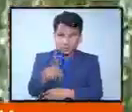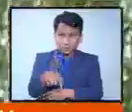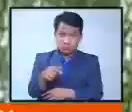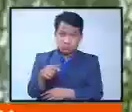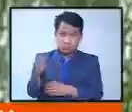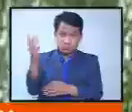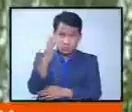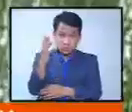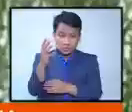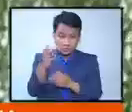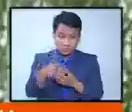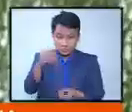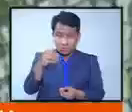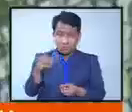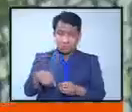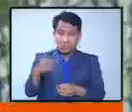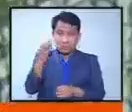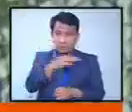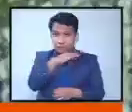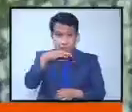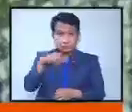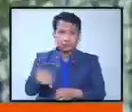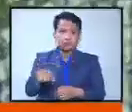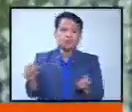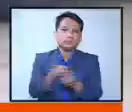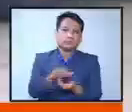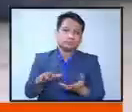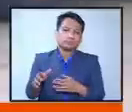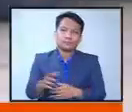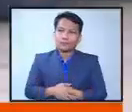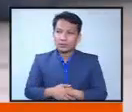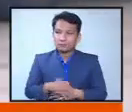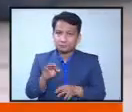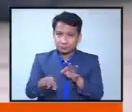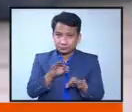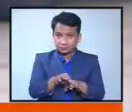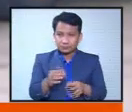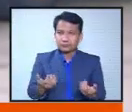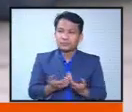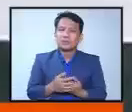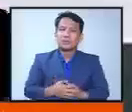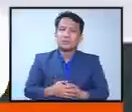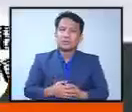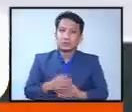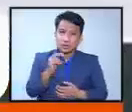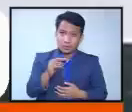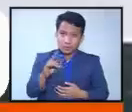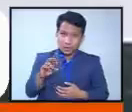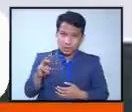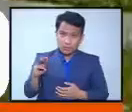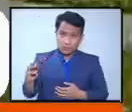Kahit mga palay na aanihin na dapat, hindi rin nakaligtas. Ayon sa Provincial Disaster Risk Reduction and